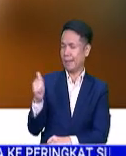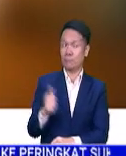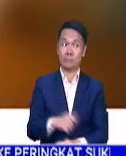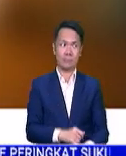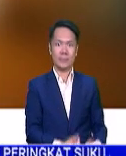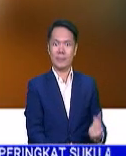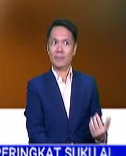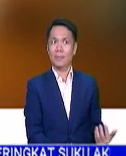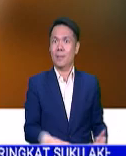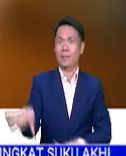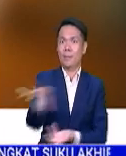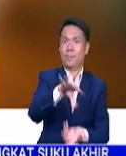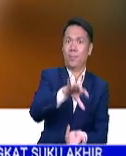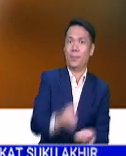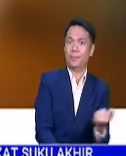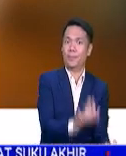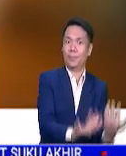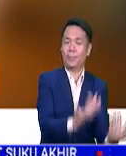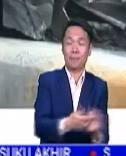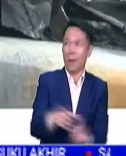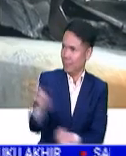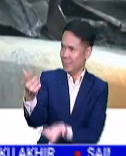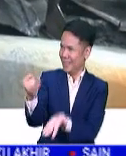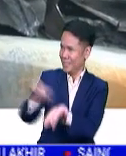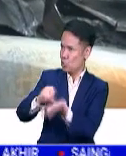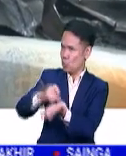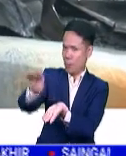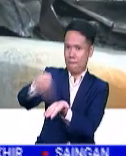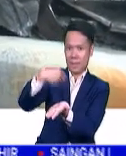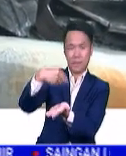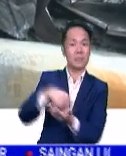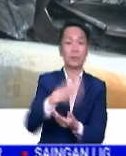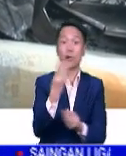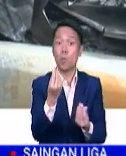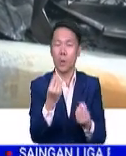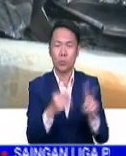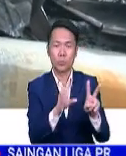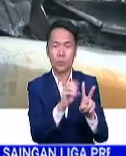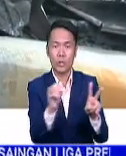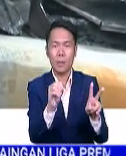bagi membuat tuntutan palsu daripada pihak insurans yang dianggarkan bernilai